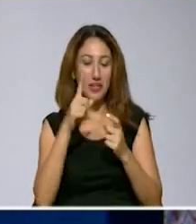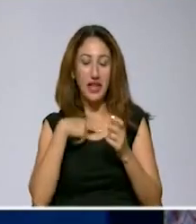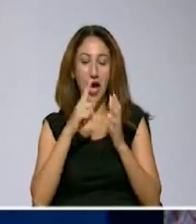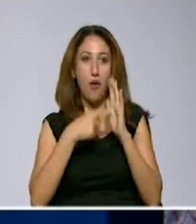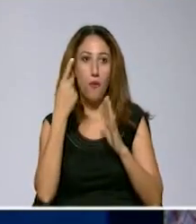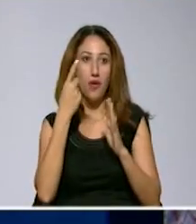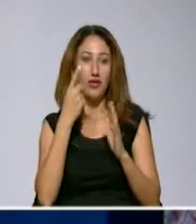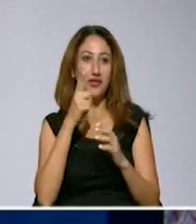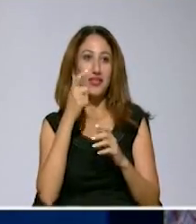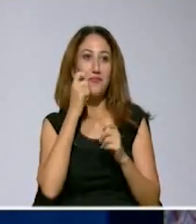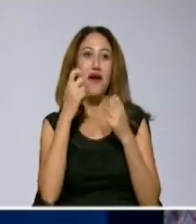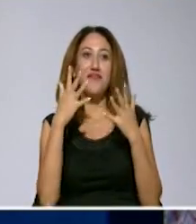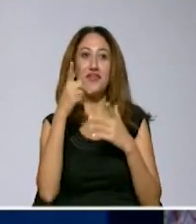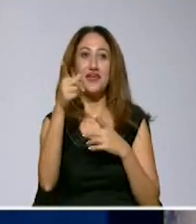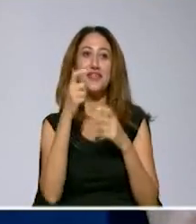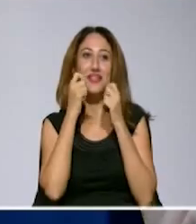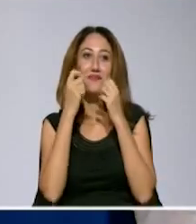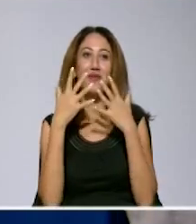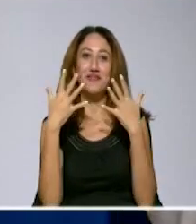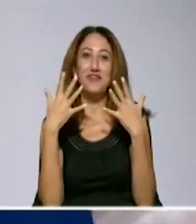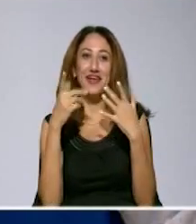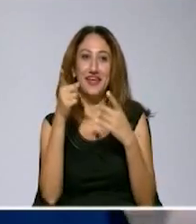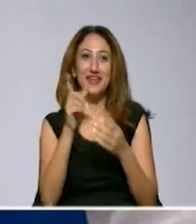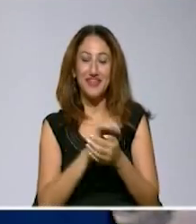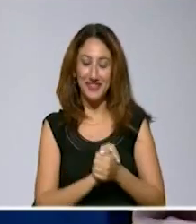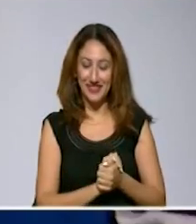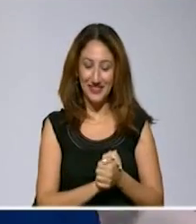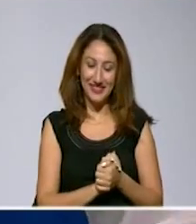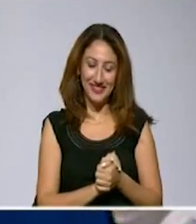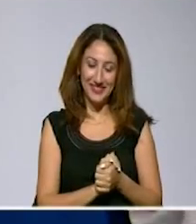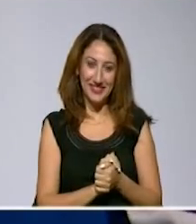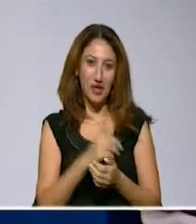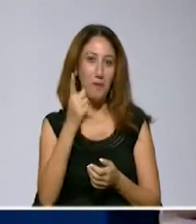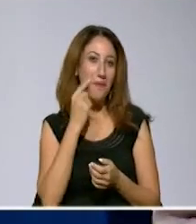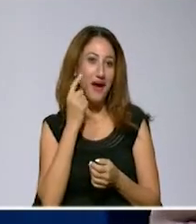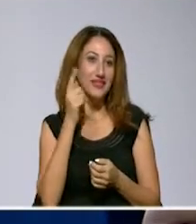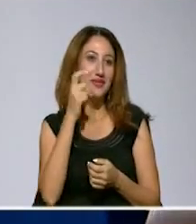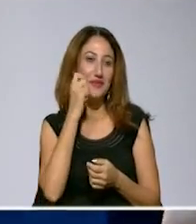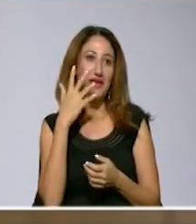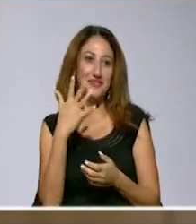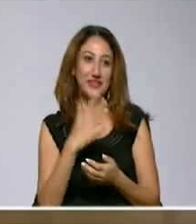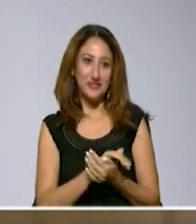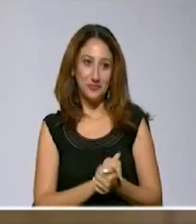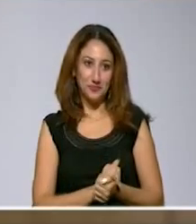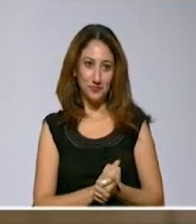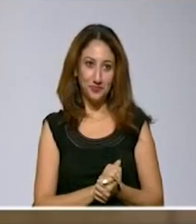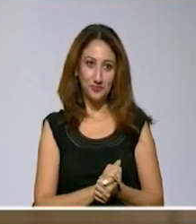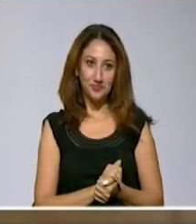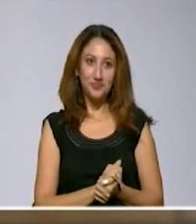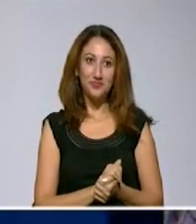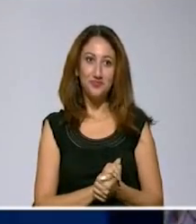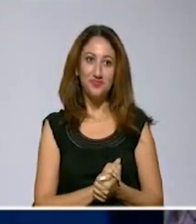لازم اقطعك. انت دمك خفيف جدا، انت ليه مدينا وش الجد ده قوي؟ لسه كنا قاعدين بنضحك. حاضر يا نيلي.